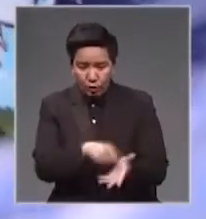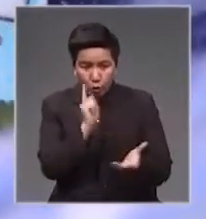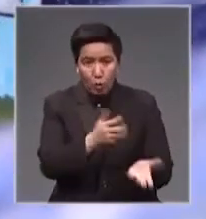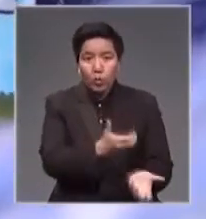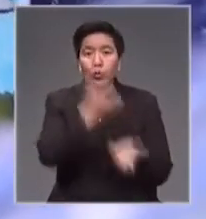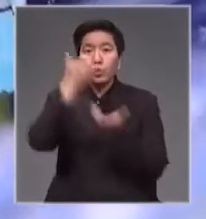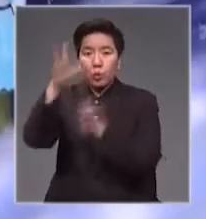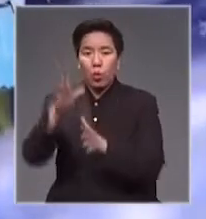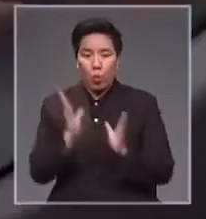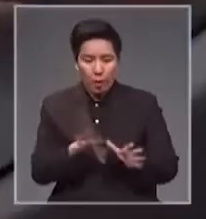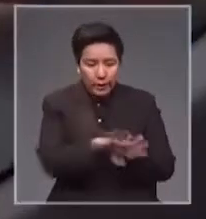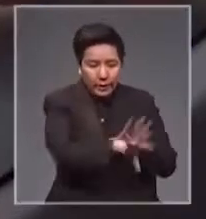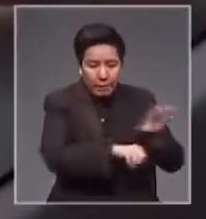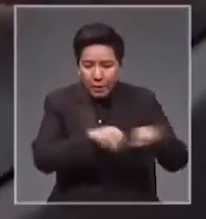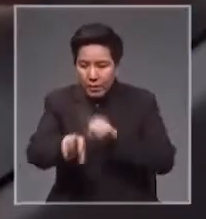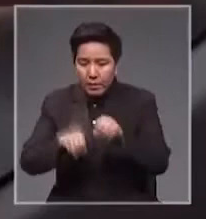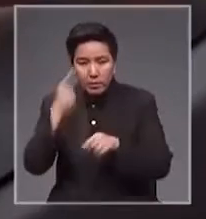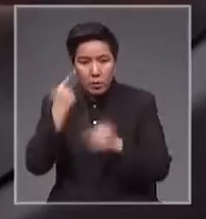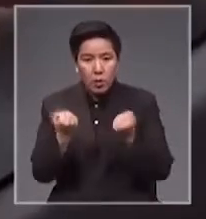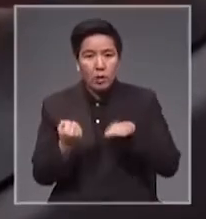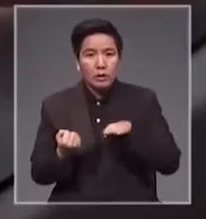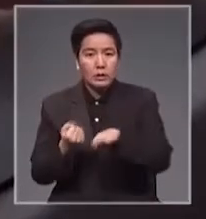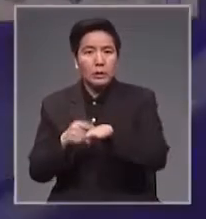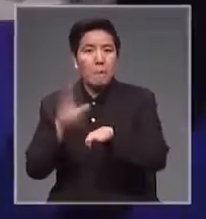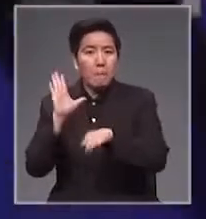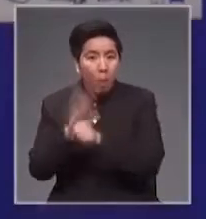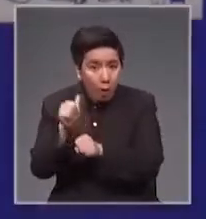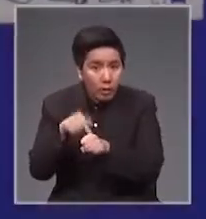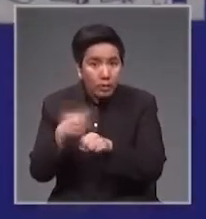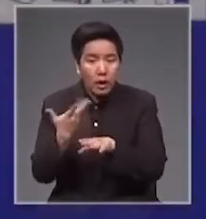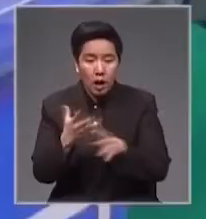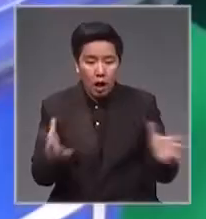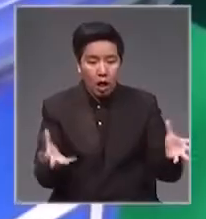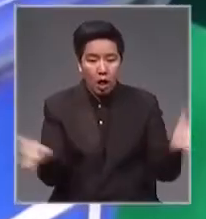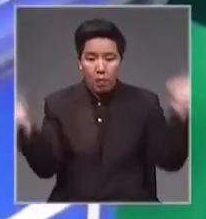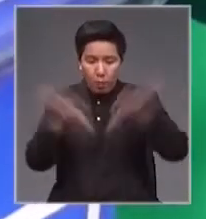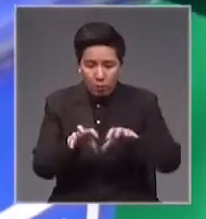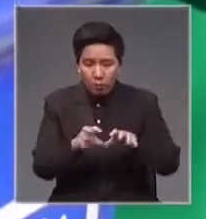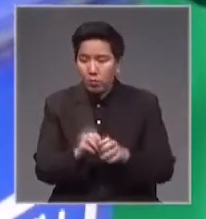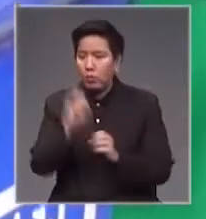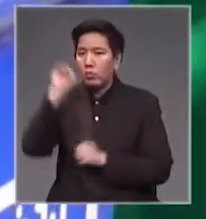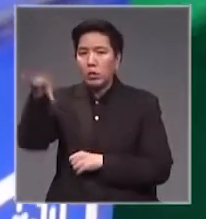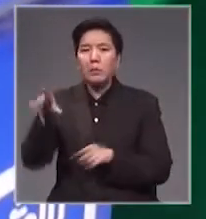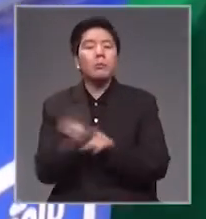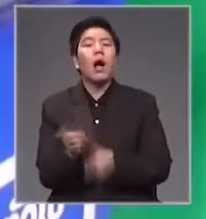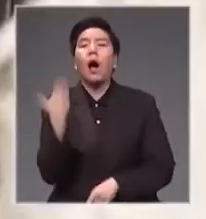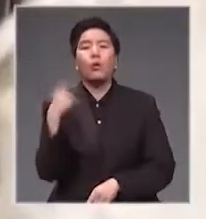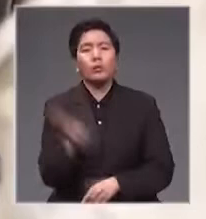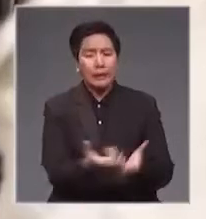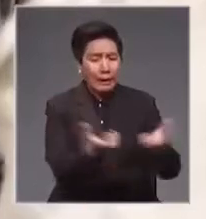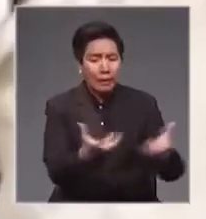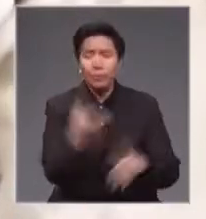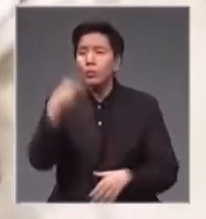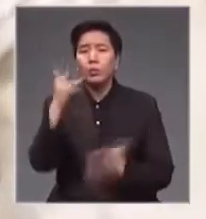เก็บของเจ้าหน้าที่รถเก็บขยะพอหรือไม่พอแล้วก็การเก็บรวมกันไปทิ้งที่ปลายทางมันก็เหมือนเดิมทุกอย่างนะครับส่วนการ